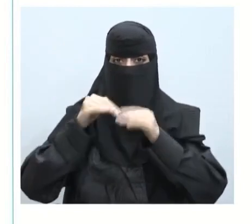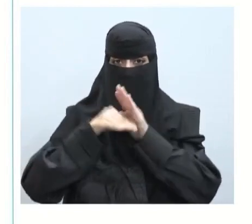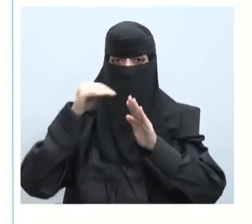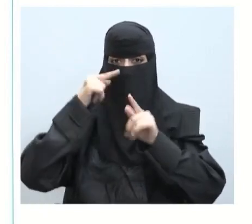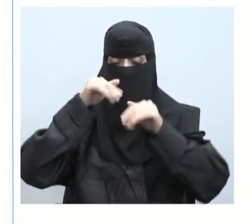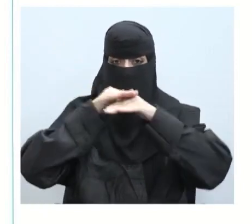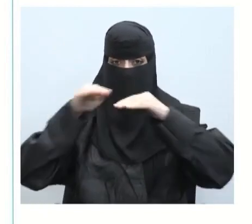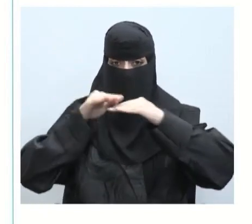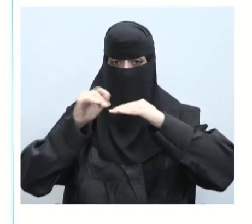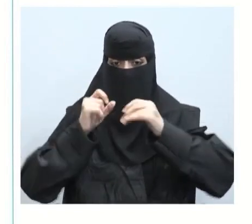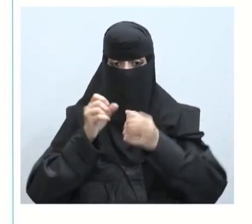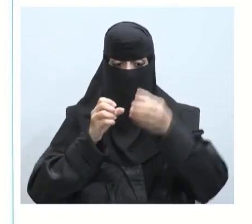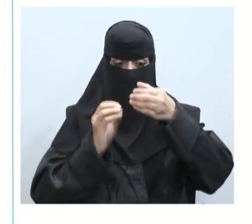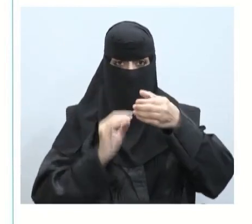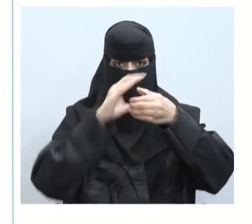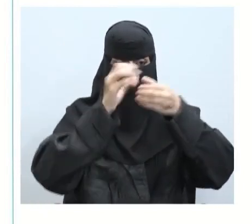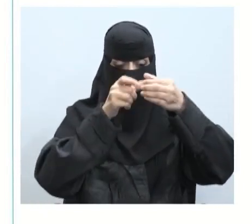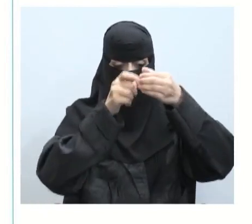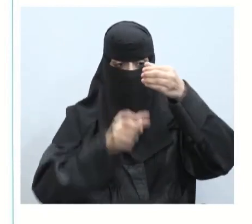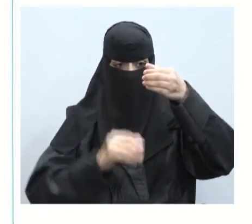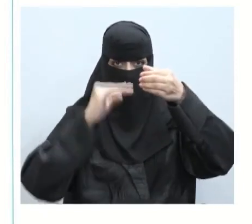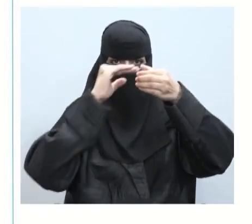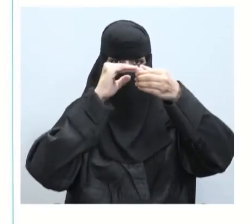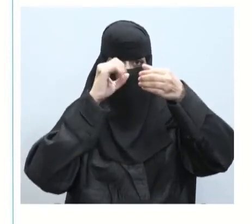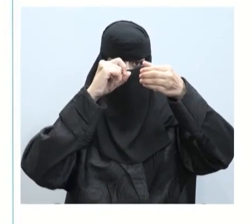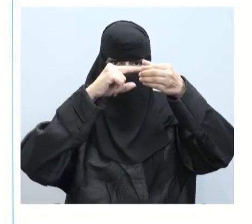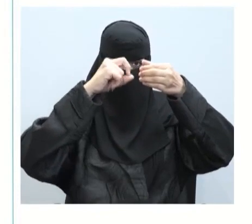معين، مما يعني أن الحاوية مليئة بالنفايات.